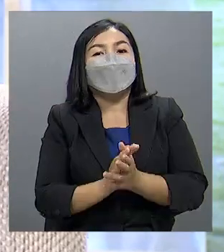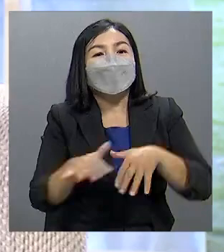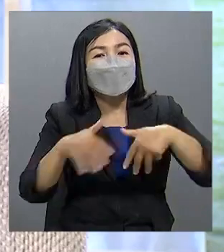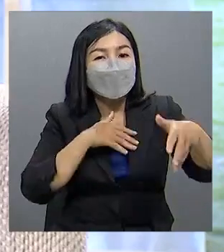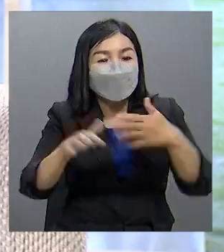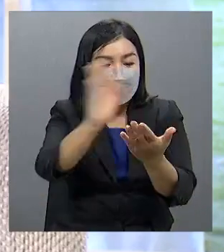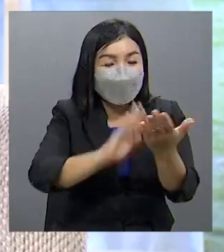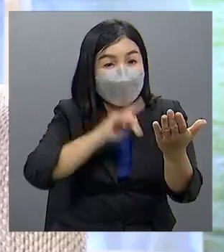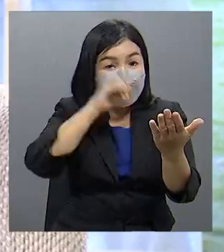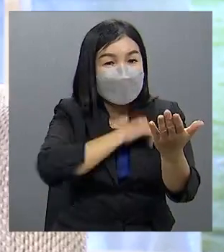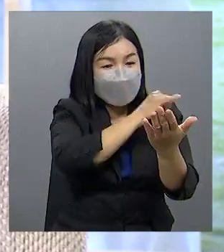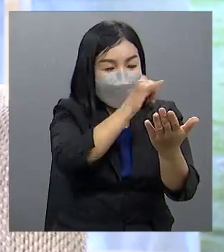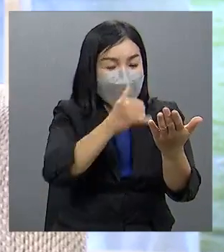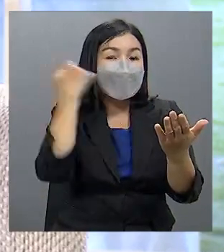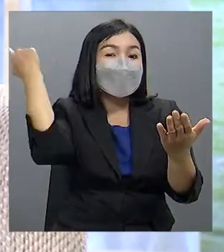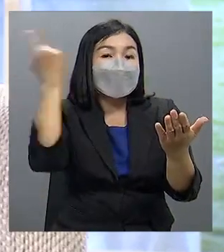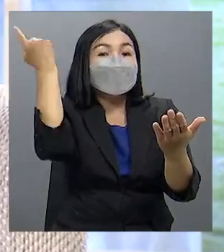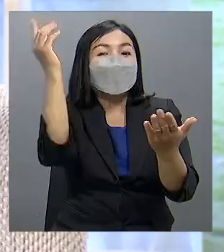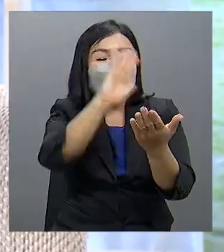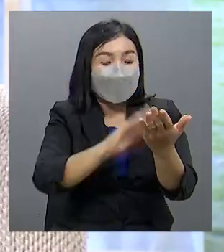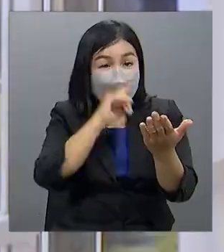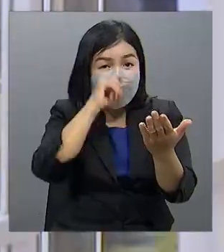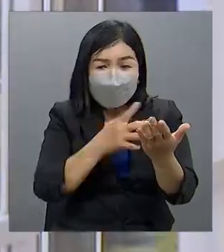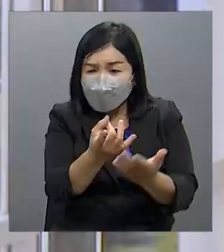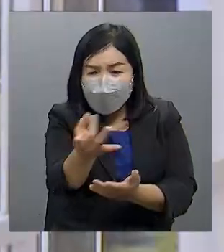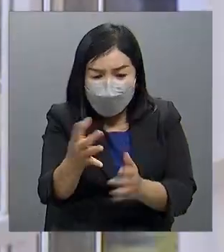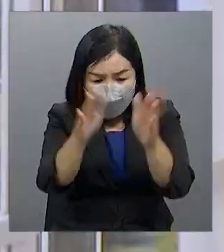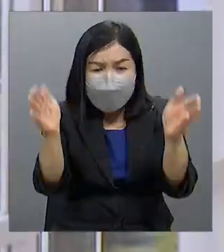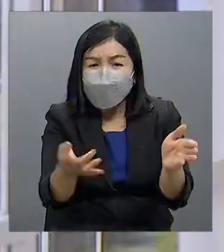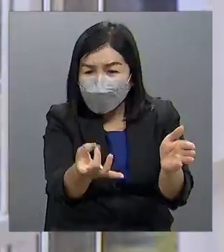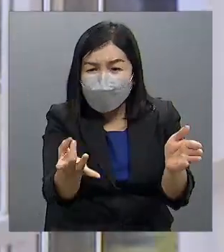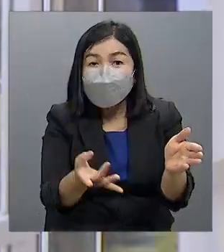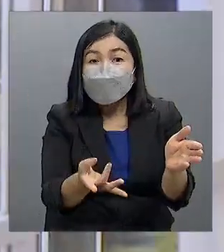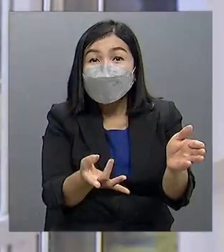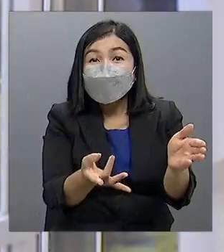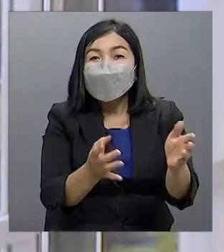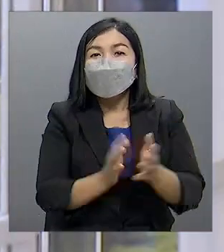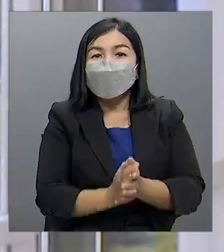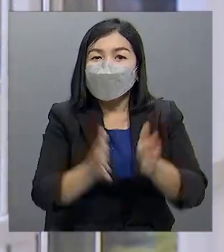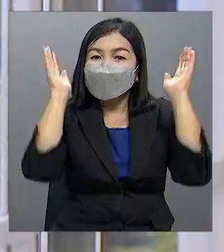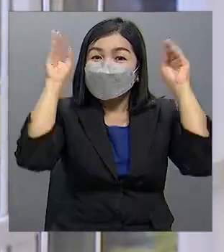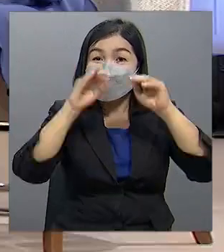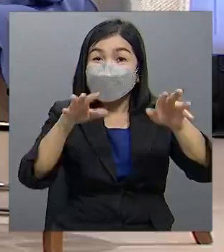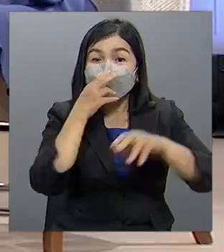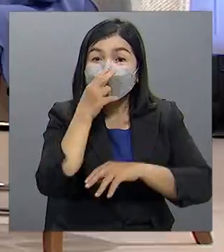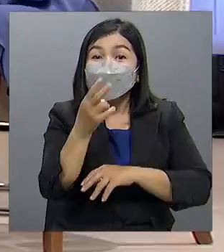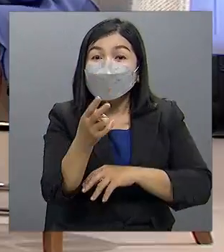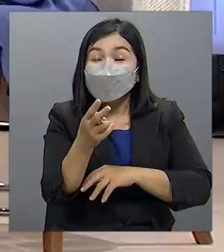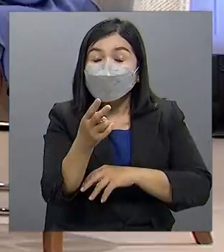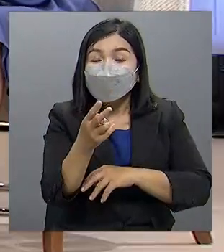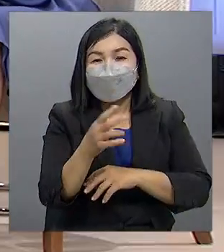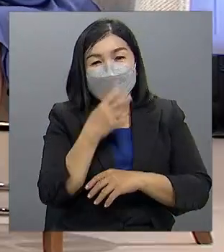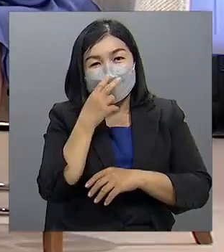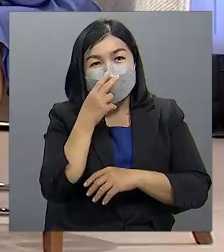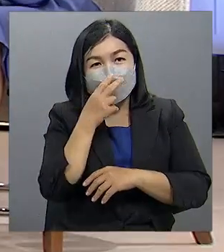นเองค่ะคุณผู้ชมนี่กล่องด้านหน้านี้อะไรคะเนี่ย พี่เอามาตั้งใจโชว์เองแหละต ั ้งใจเอามาโชว์แล้วก็ตั้งใจเอามาตั้งตรง